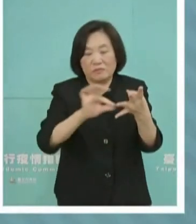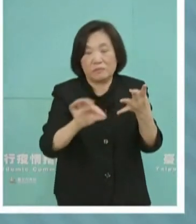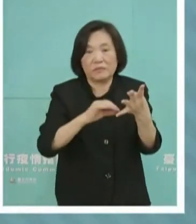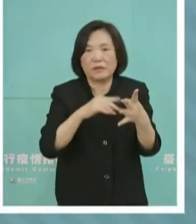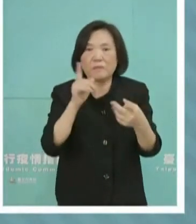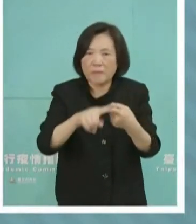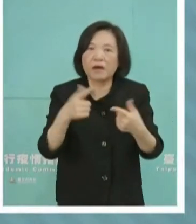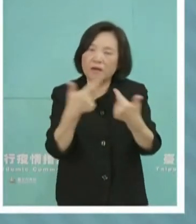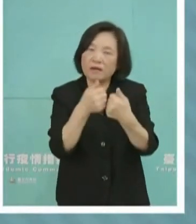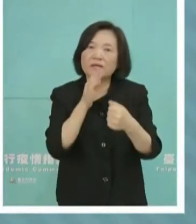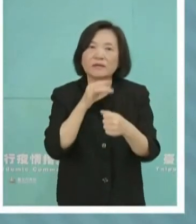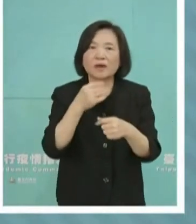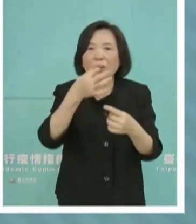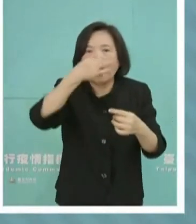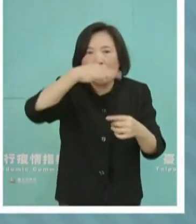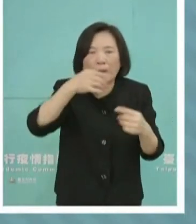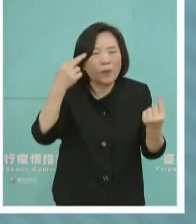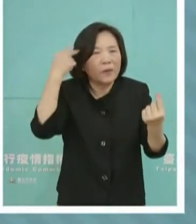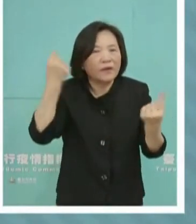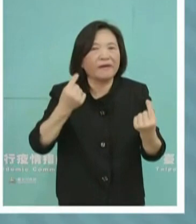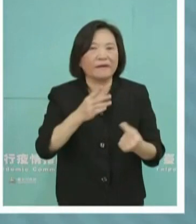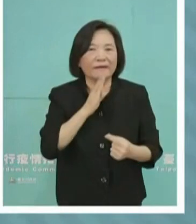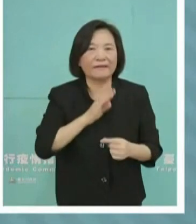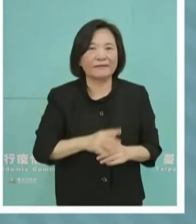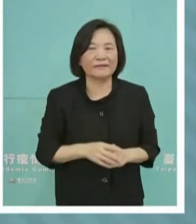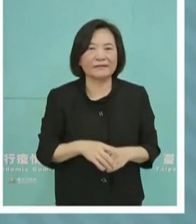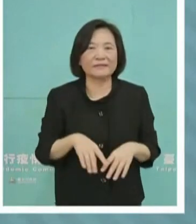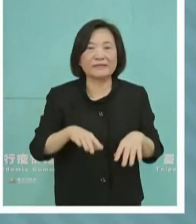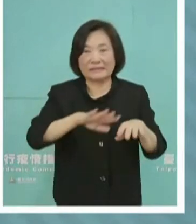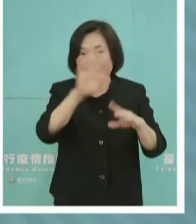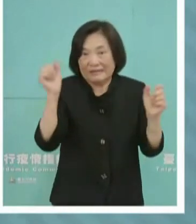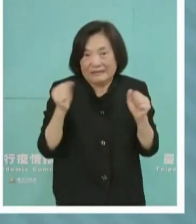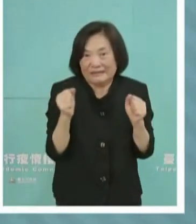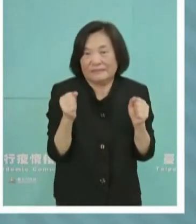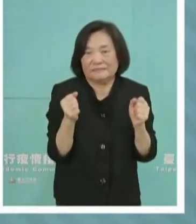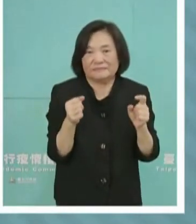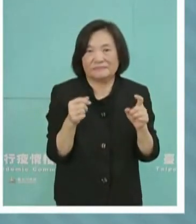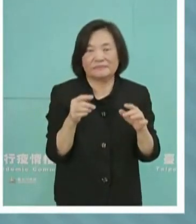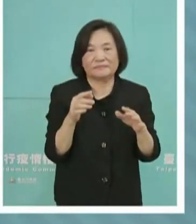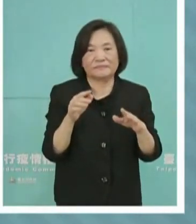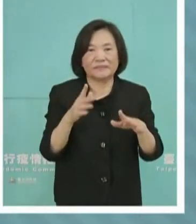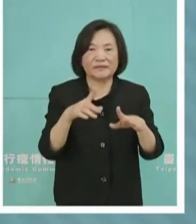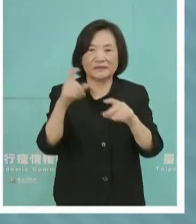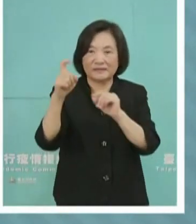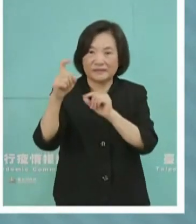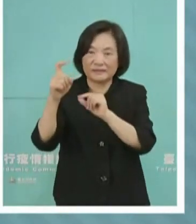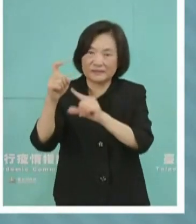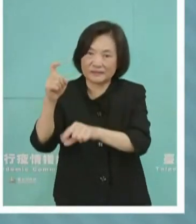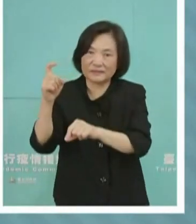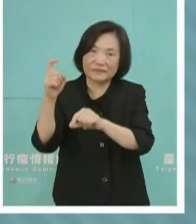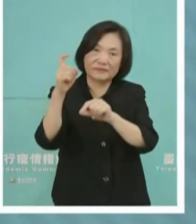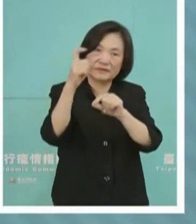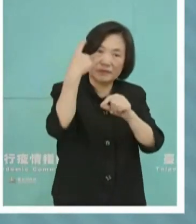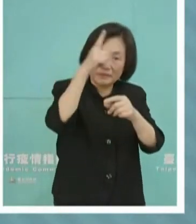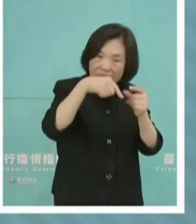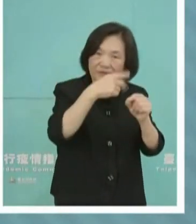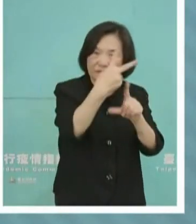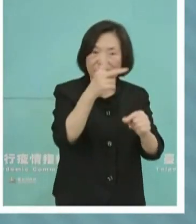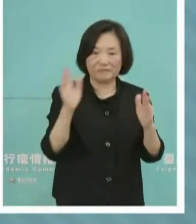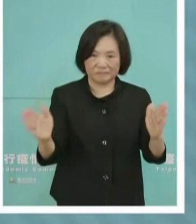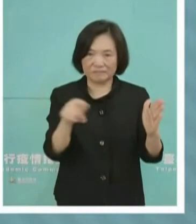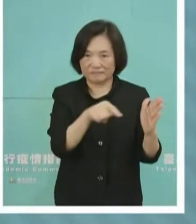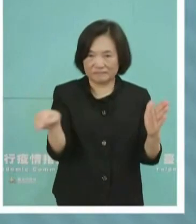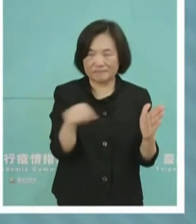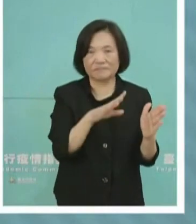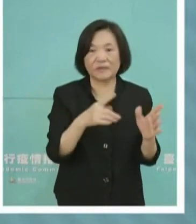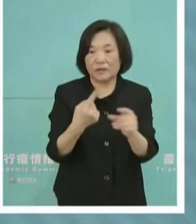感哦，所以是在冬季哦，所以在每年的大概十月到第二年的二月是 peak，